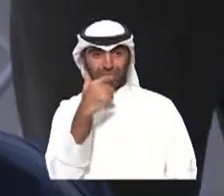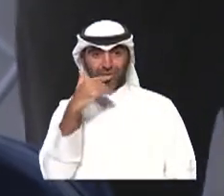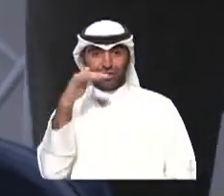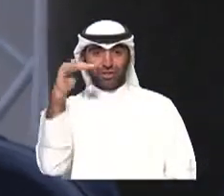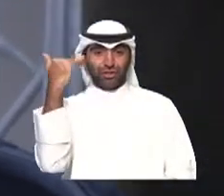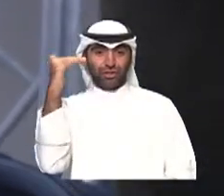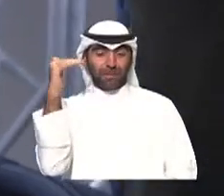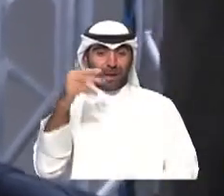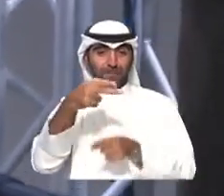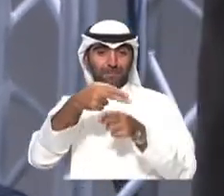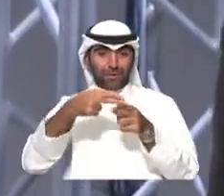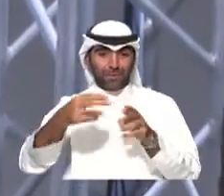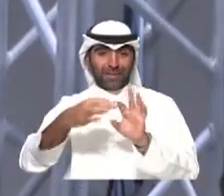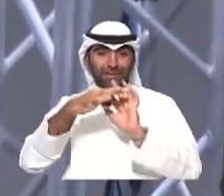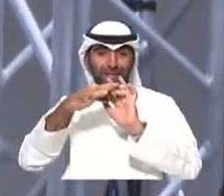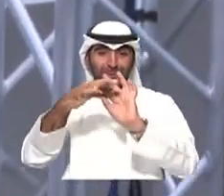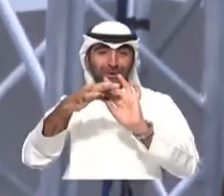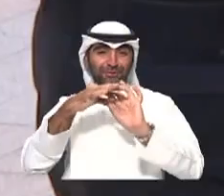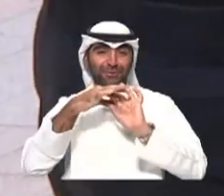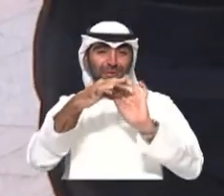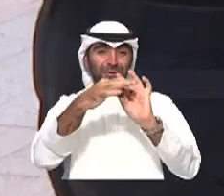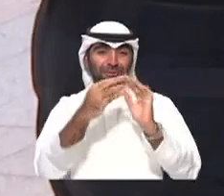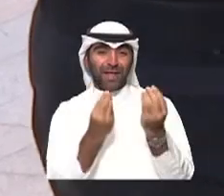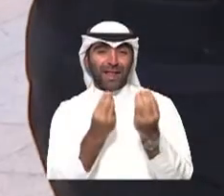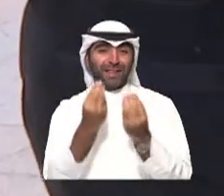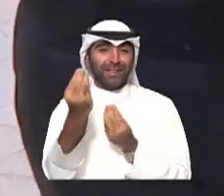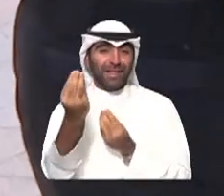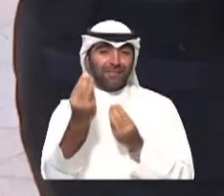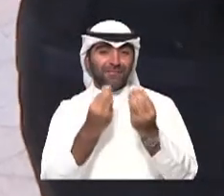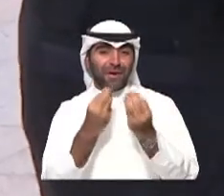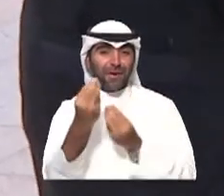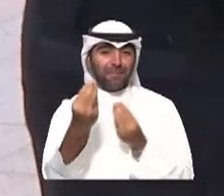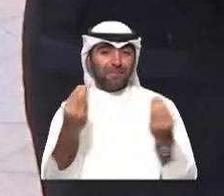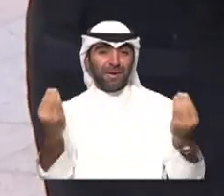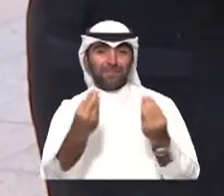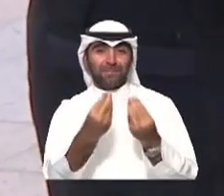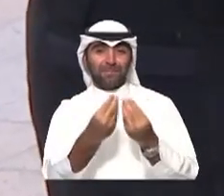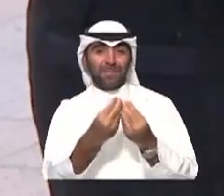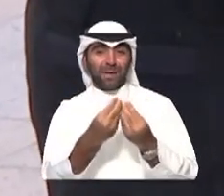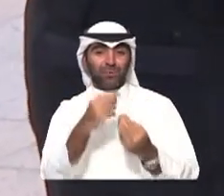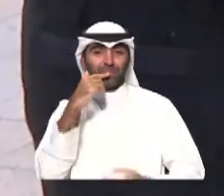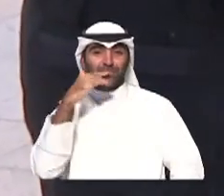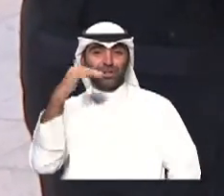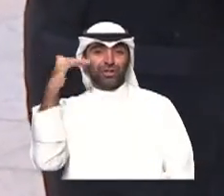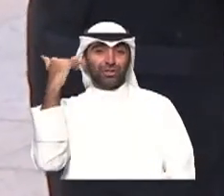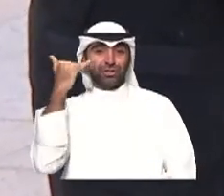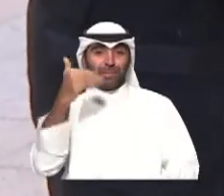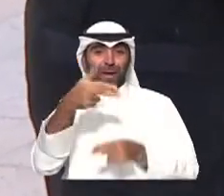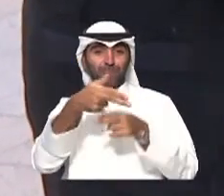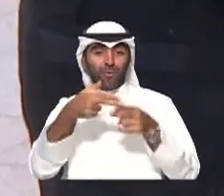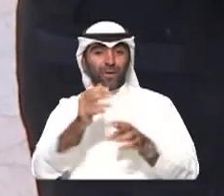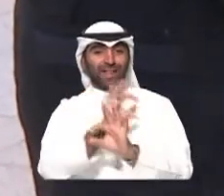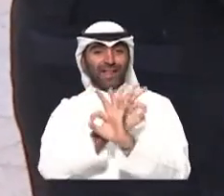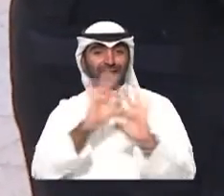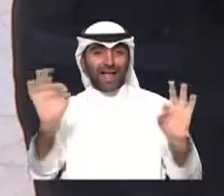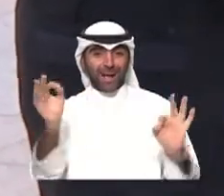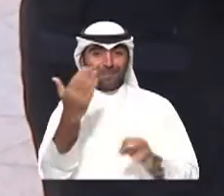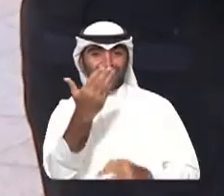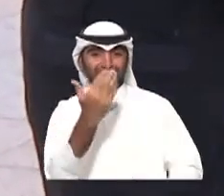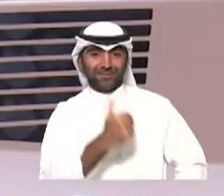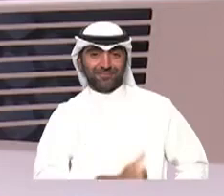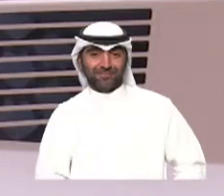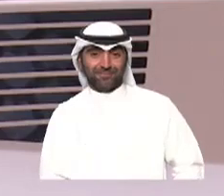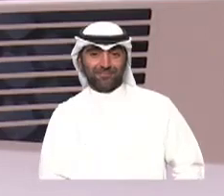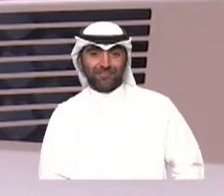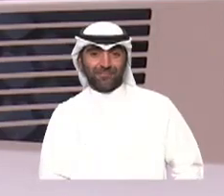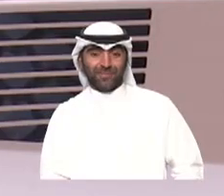لشرح آلية الالتحاق والتسجيل وواجبات ومهام وحدات الجيش. احنا